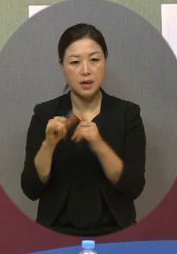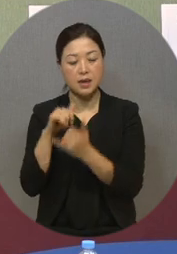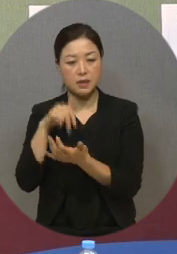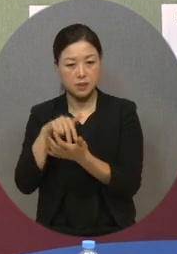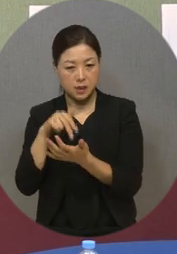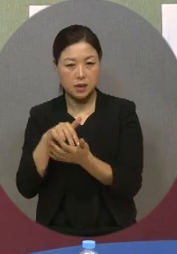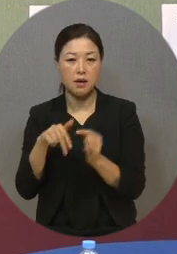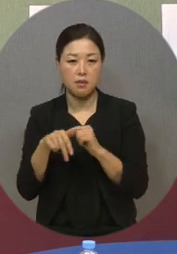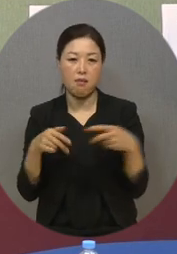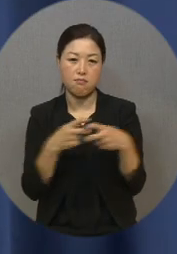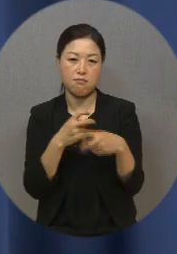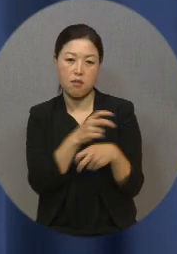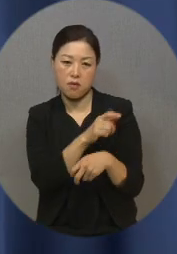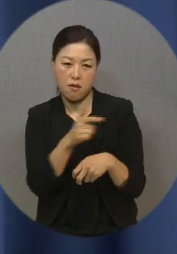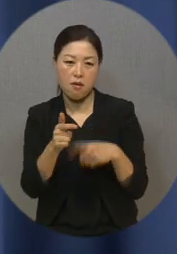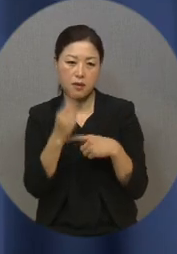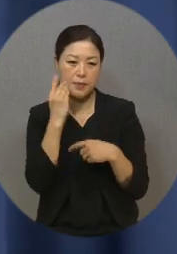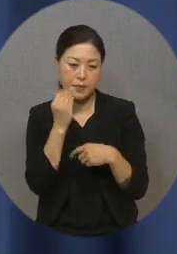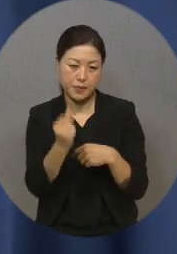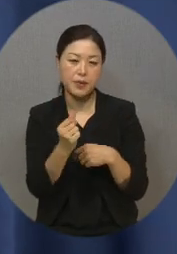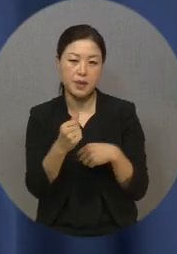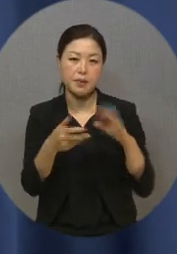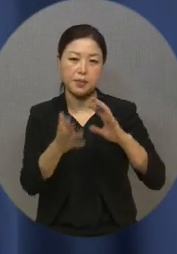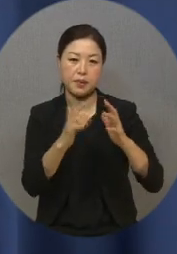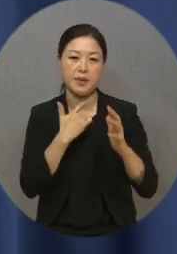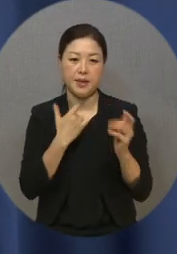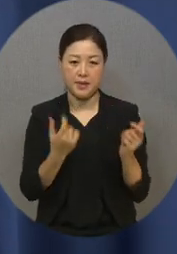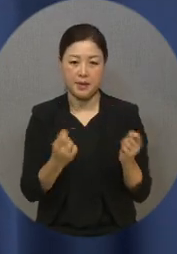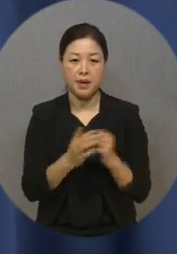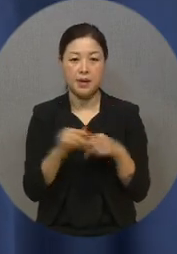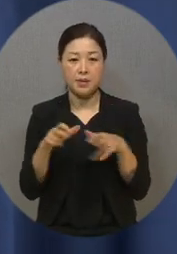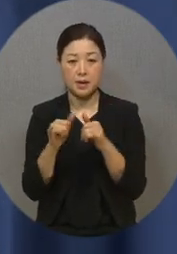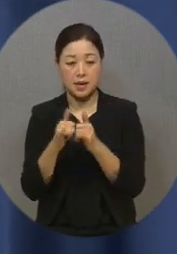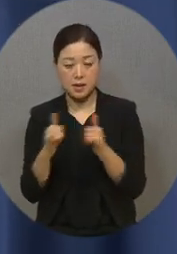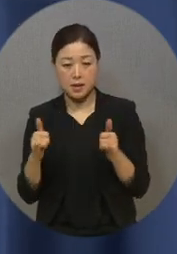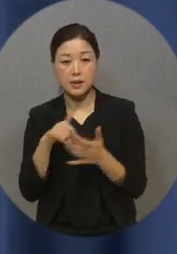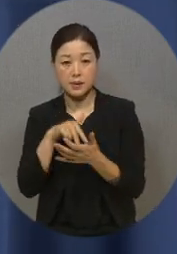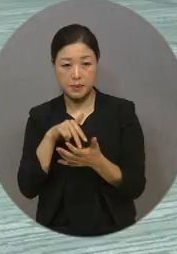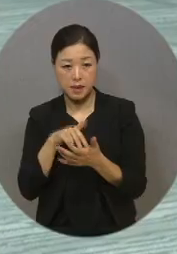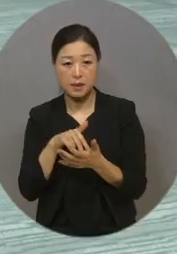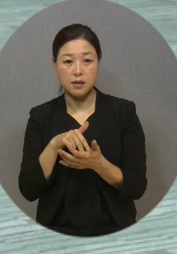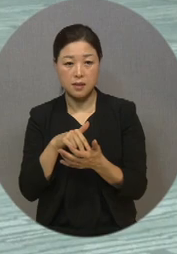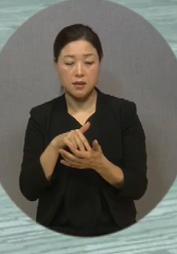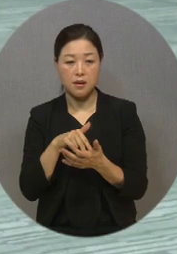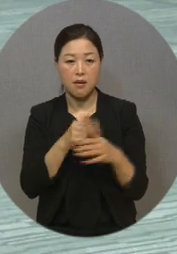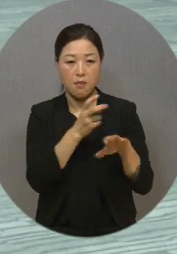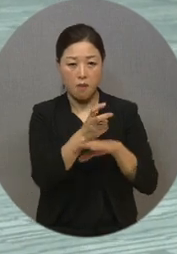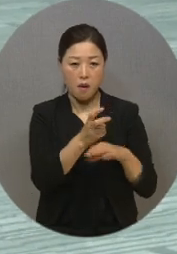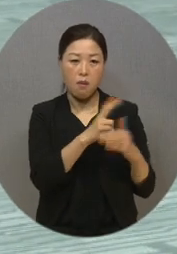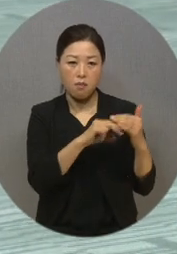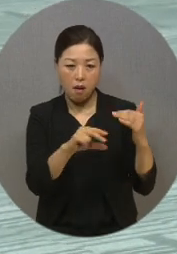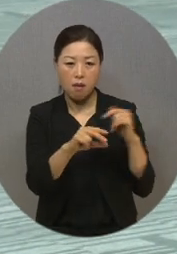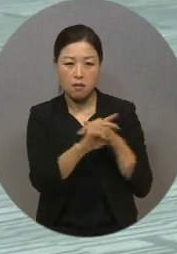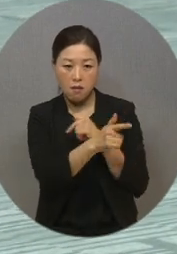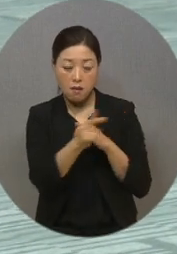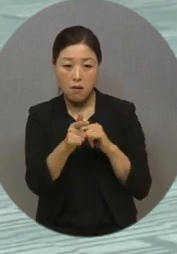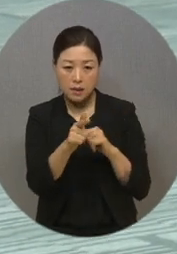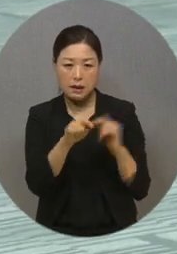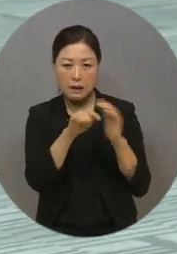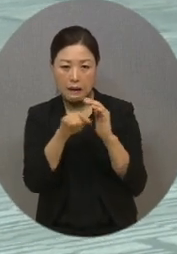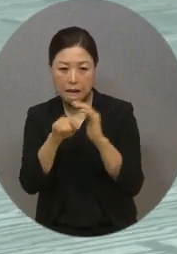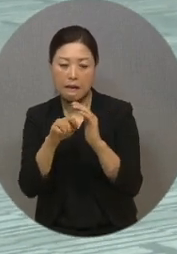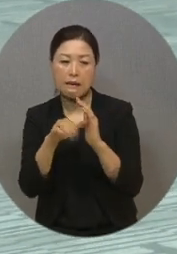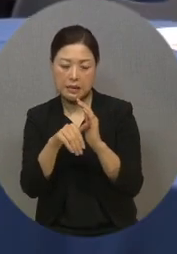이동편의 현실이 논의되었습니다. 하지만 장애인이라면 한 번쯤은 이용했을 이동편의 수단의 이동 현실,